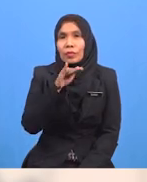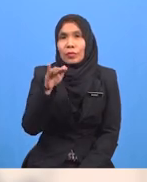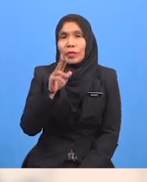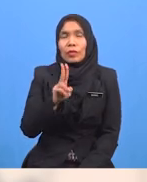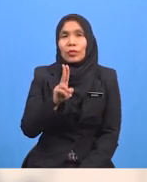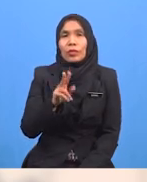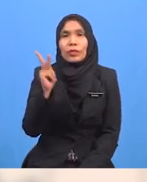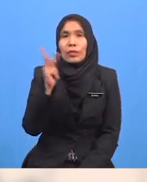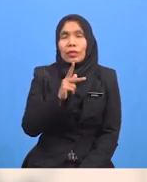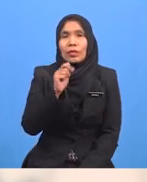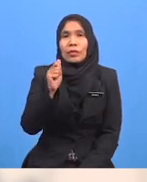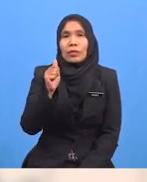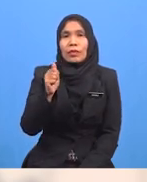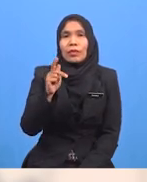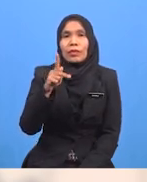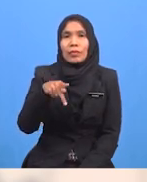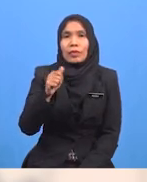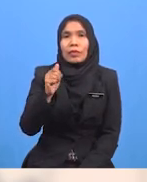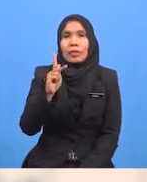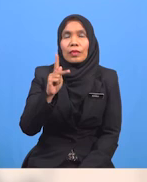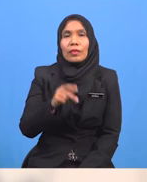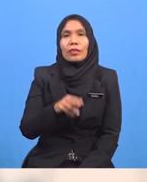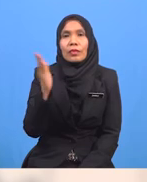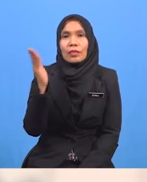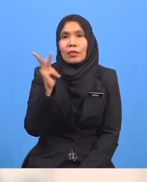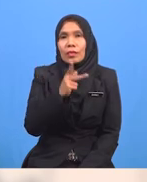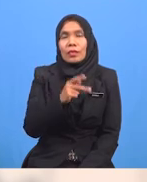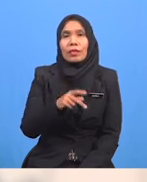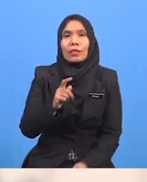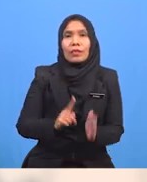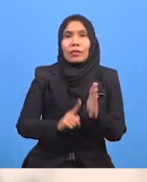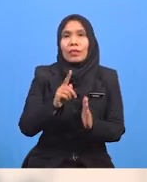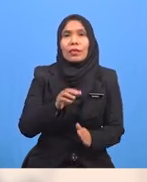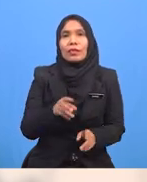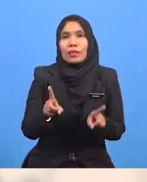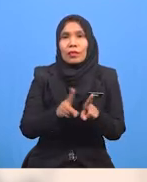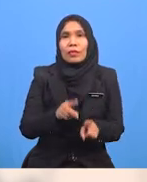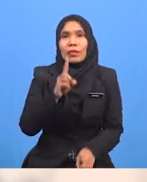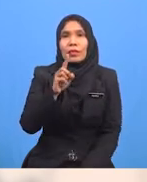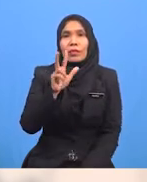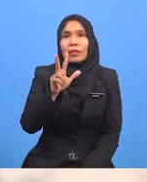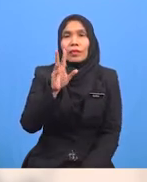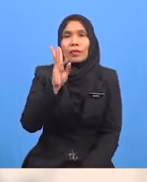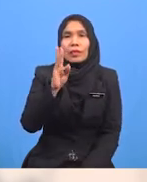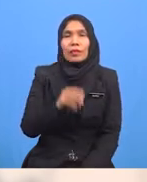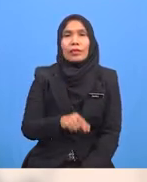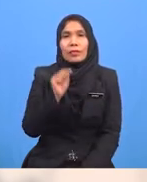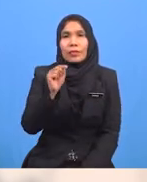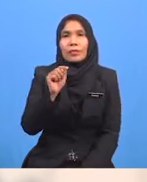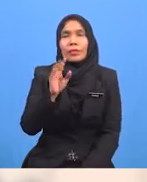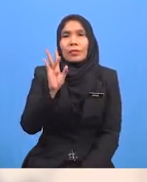tapak darah tinggi = 136 perpuluhan 79 panjang dinding